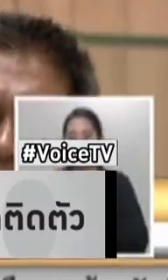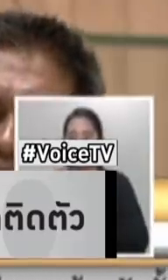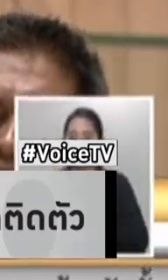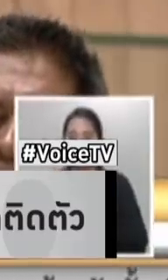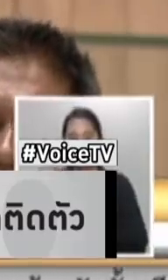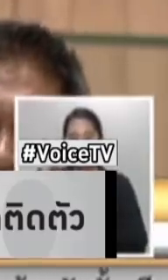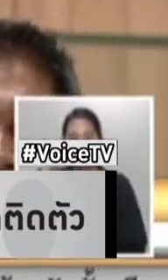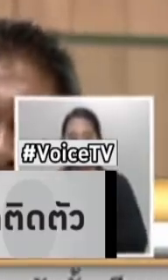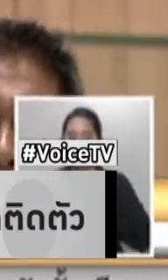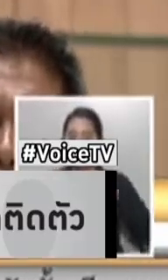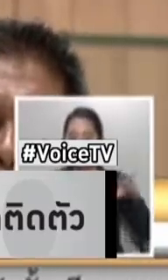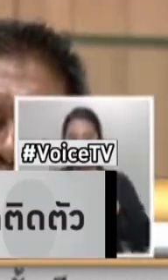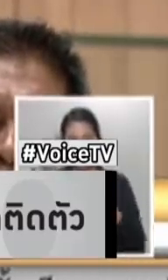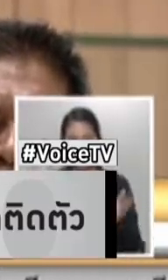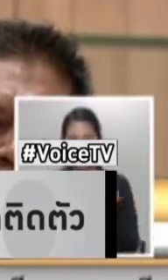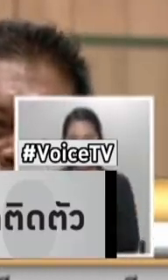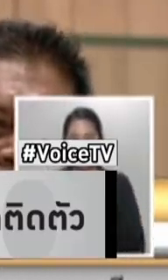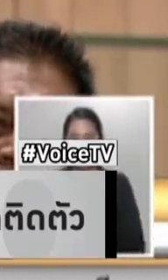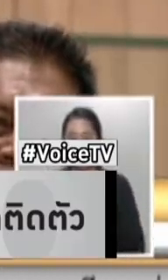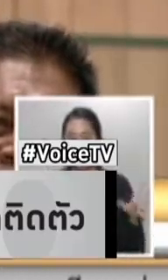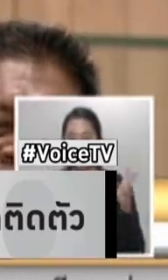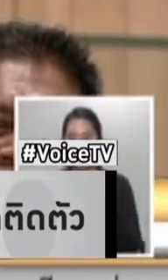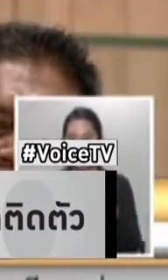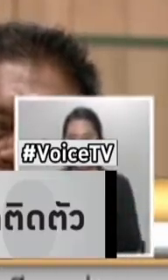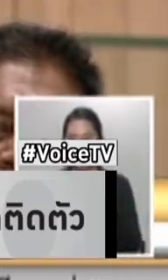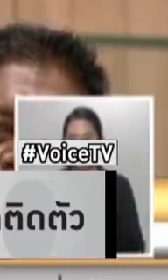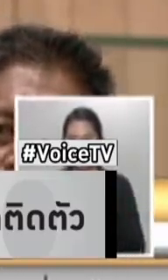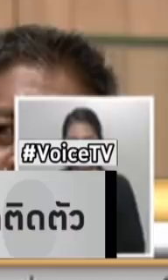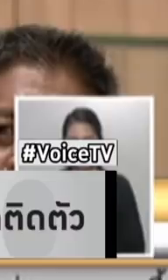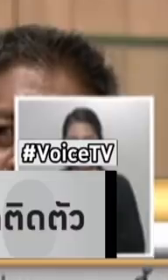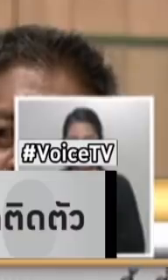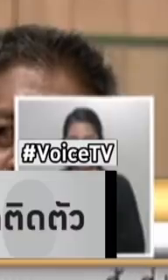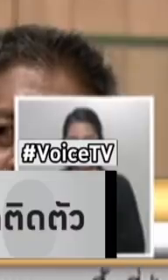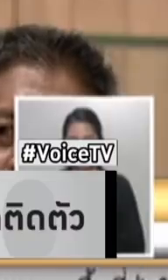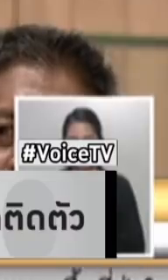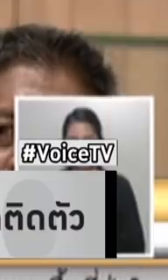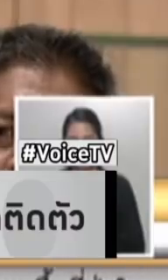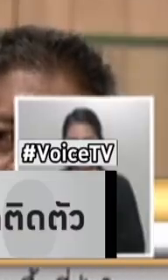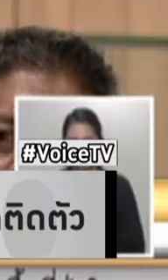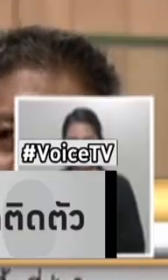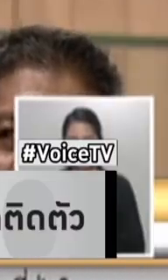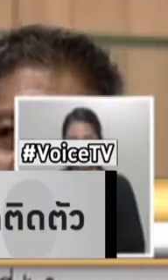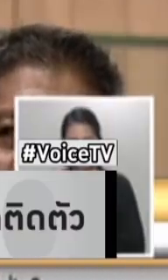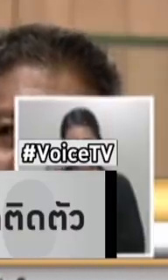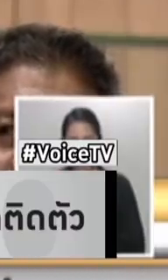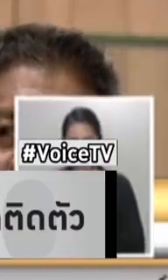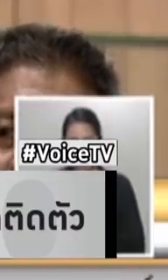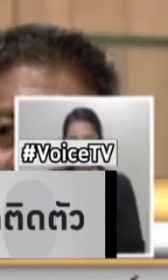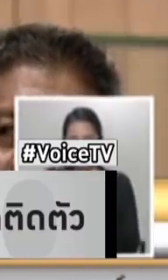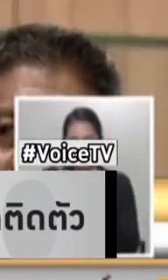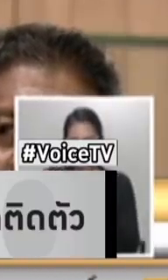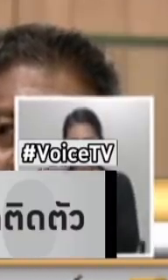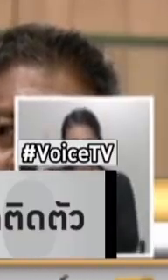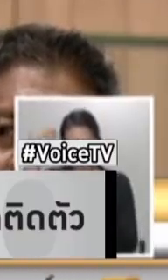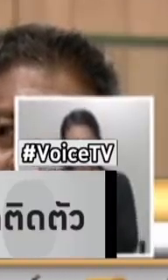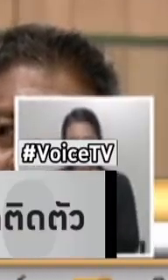าลนี้คำตำรวจนี้วุ่นวายครับต้องเอาท่านประธานเรียกขึ้นไปดูก่อนดิฮะศาลออ